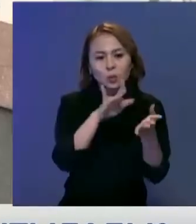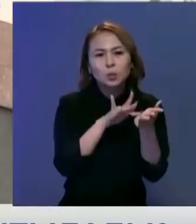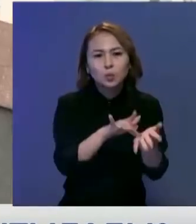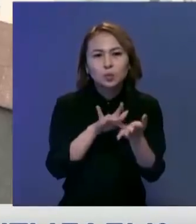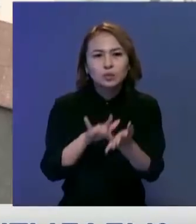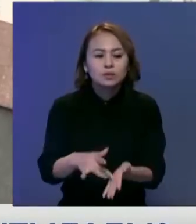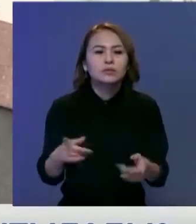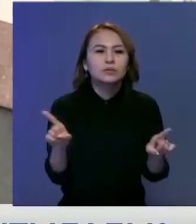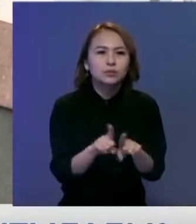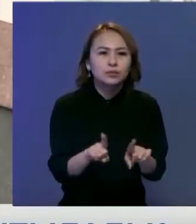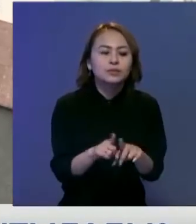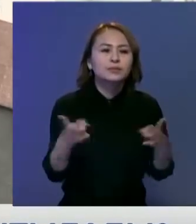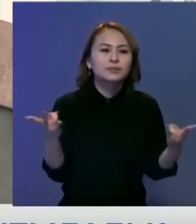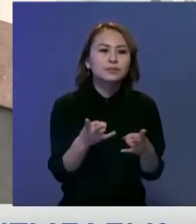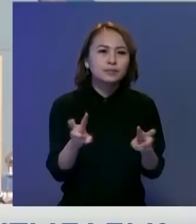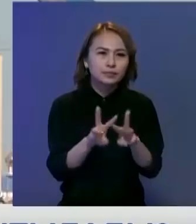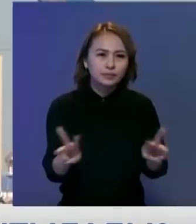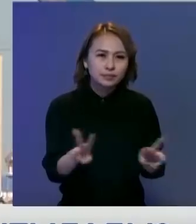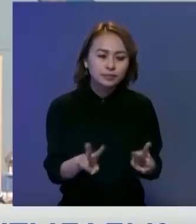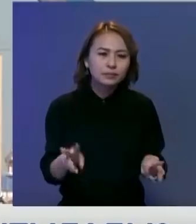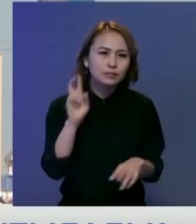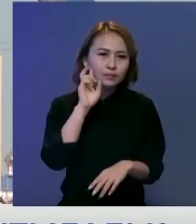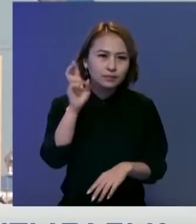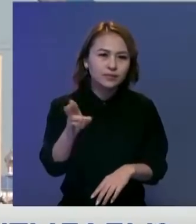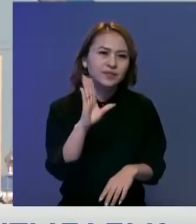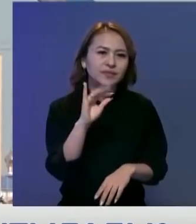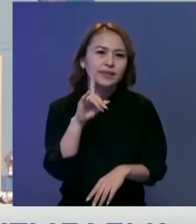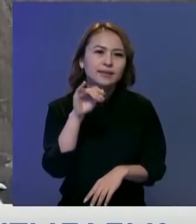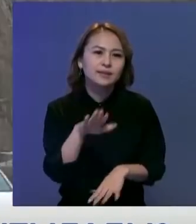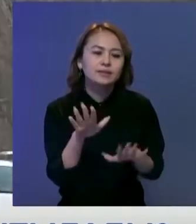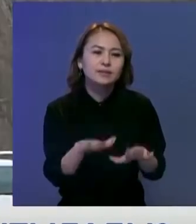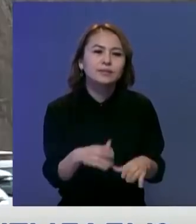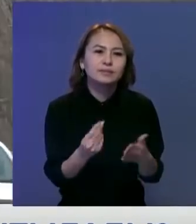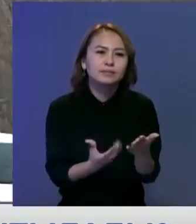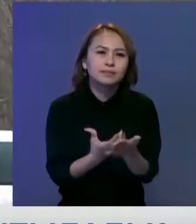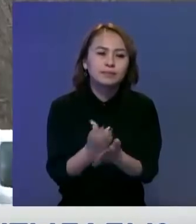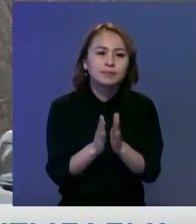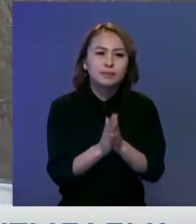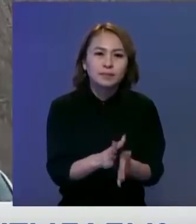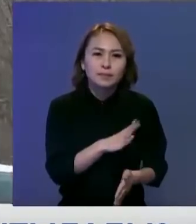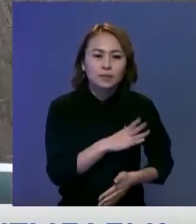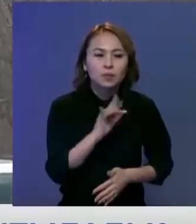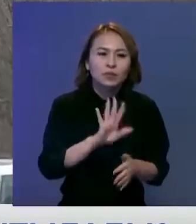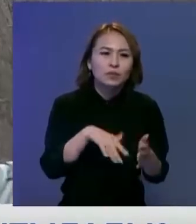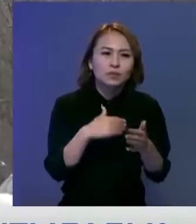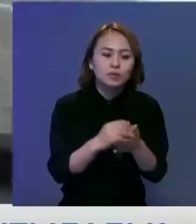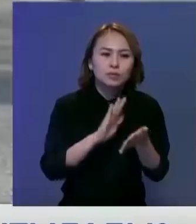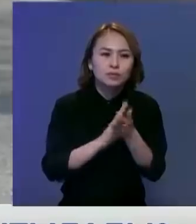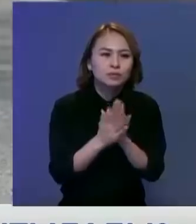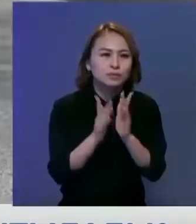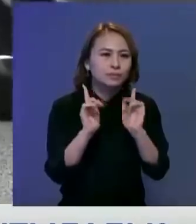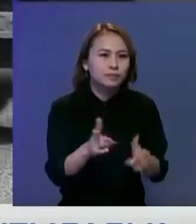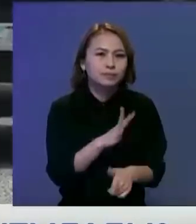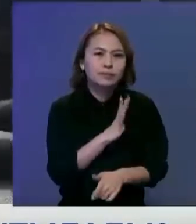инфра құрылымыға жетекен айтты. Әкімдік үкіметтің визит орталық құрылысына қаран жат сұраған екен, бірақ әлі келіс малмапты.